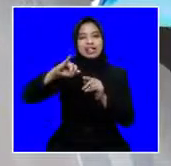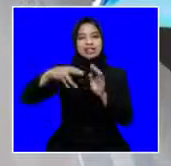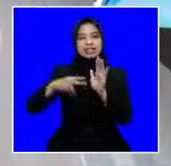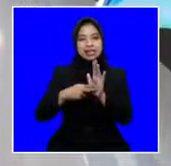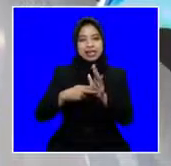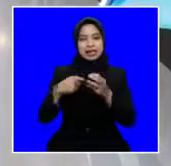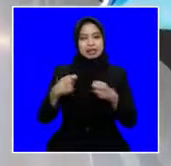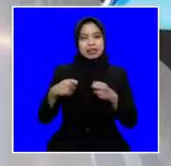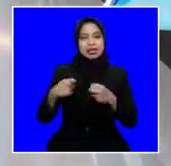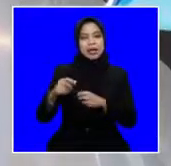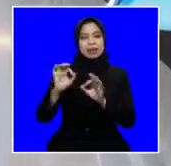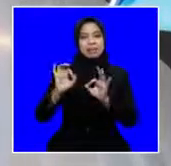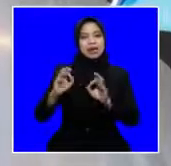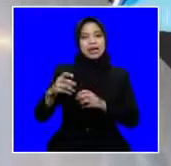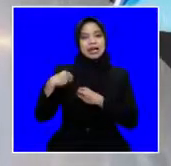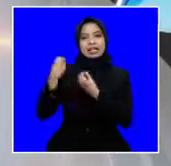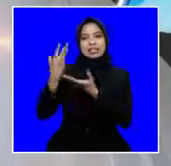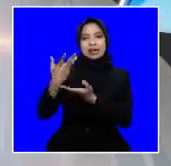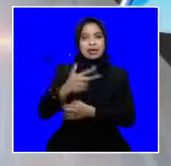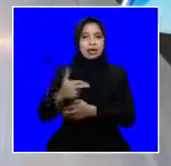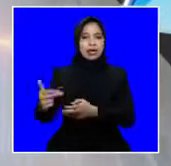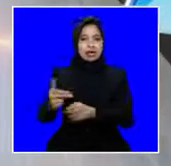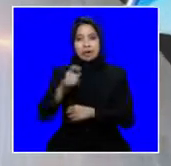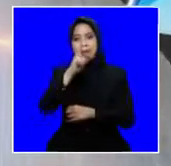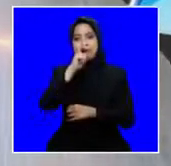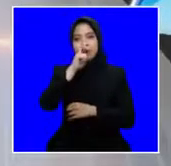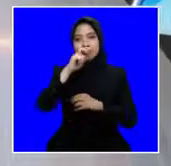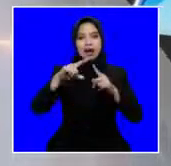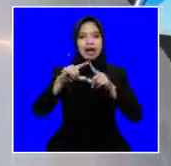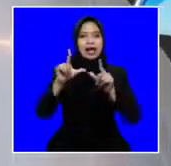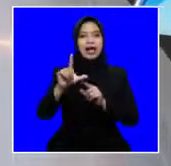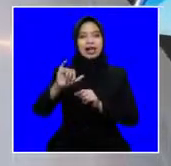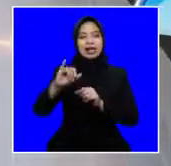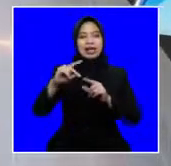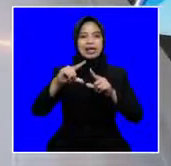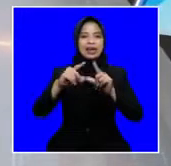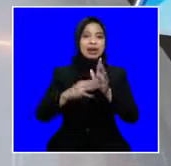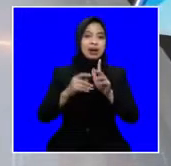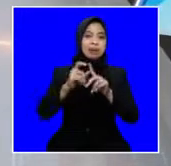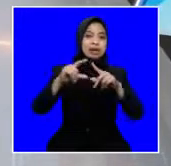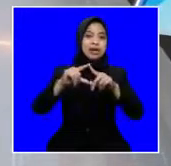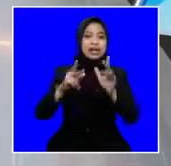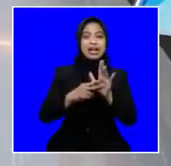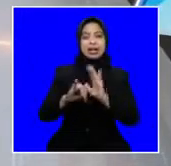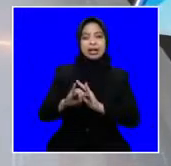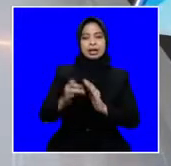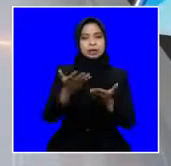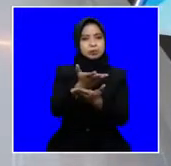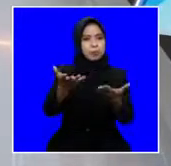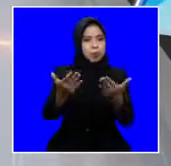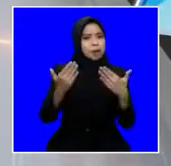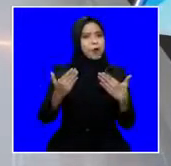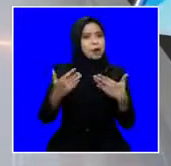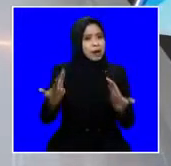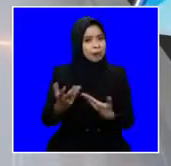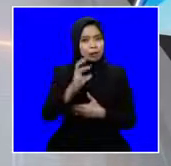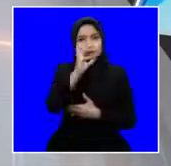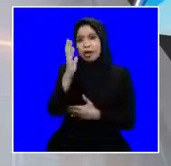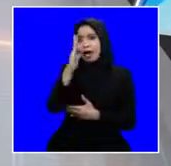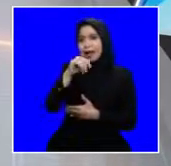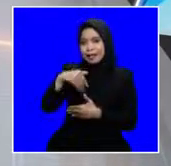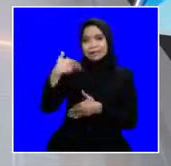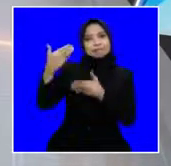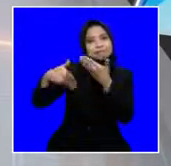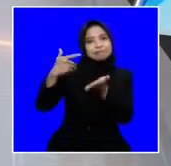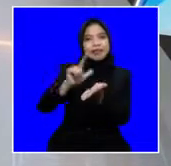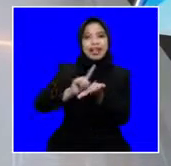Islam Kementerian Agama Republik Indonesia, Bapak Muhammad Ali Ramdhani. Semoga semua hari ini, sore hari ini berjalan